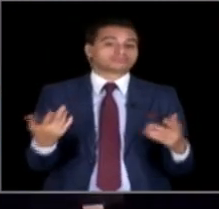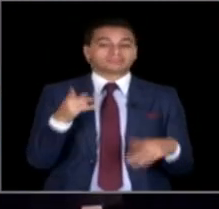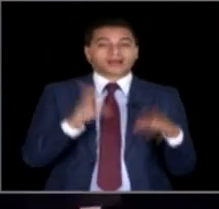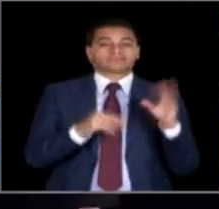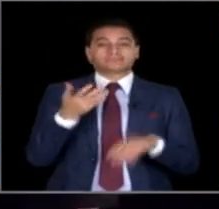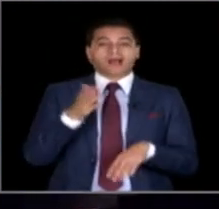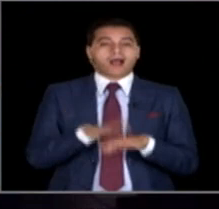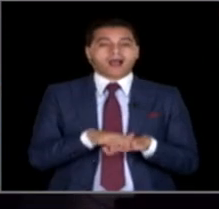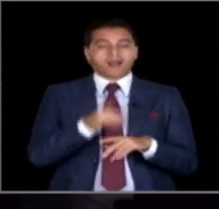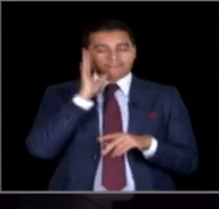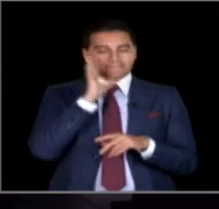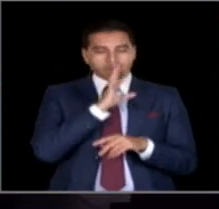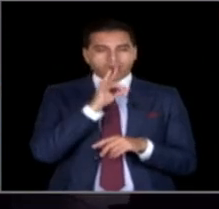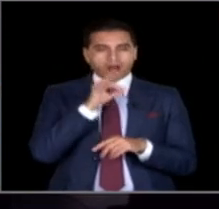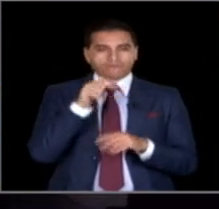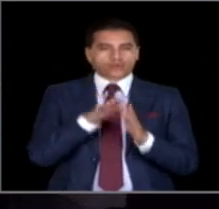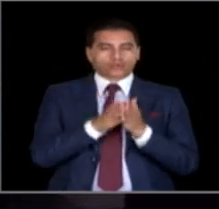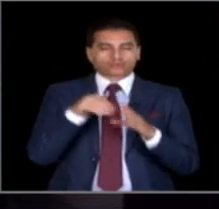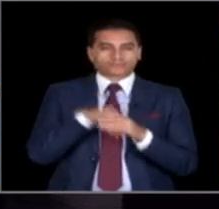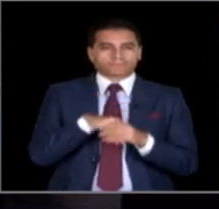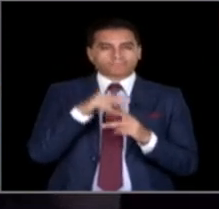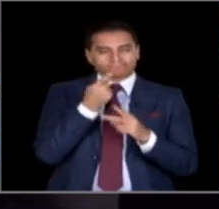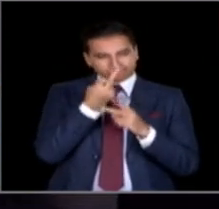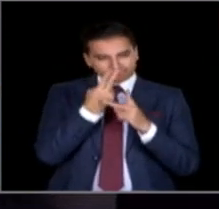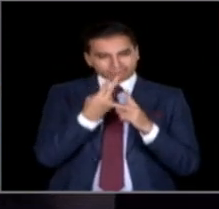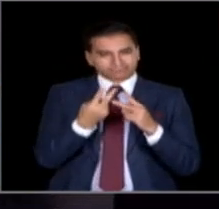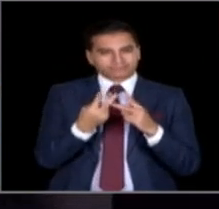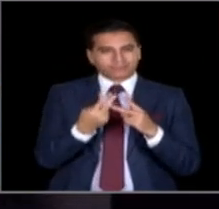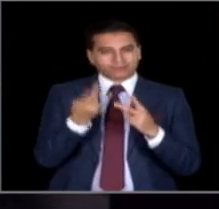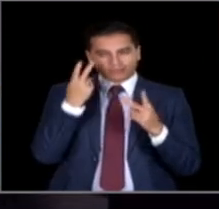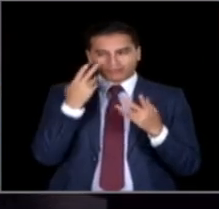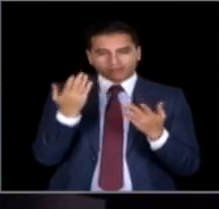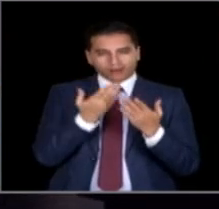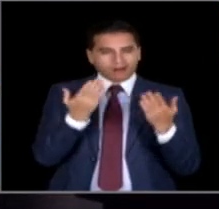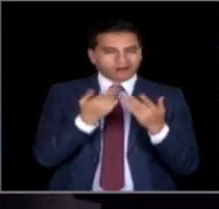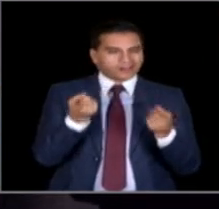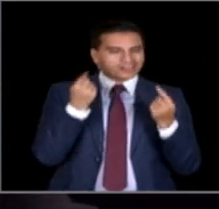بيحكي فيها عن أبرز وأغرب الكتب والروايات اللي قراها.